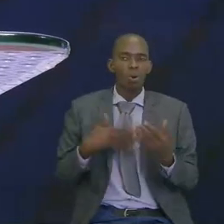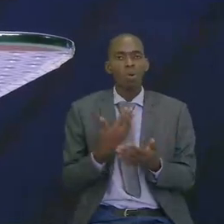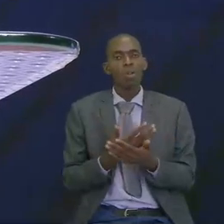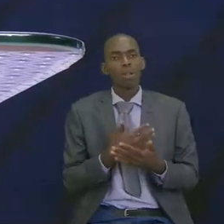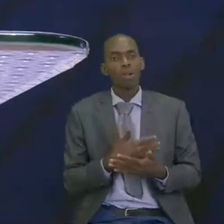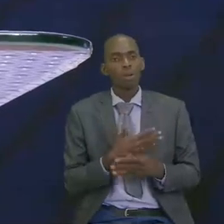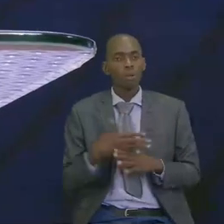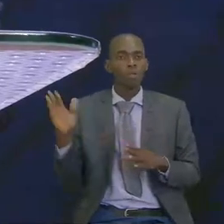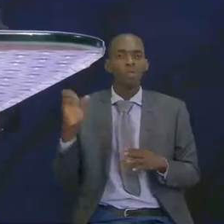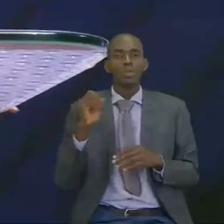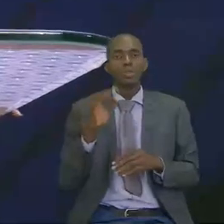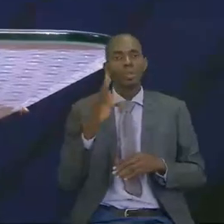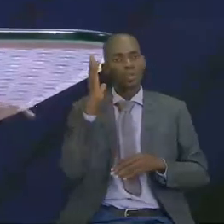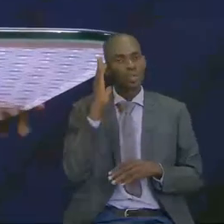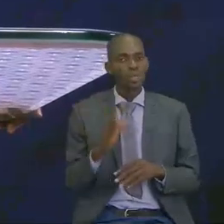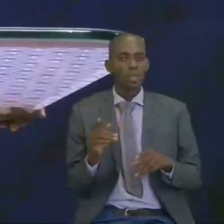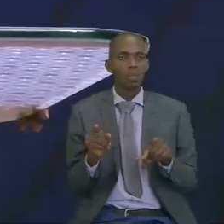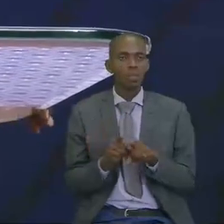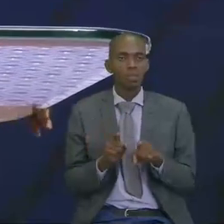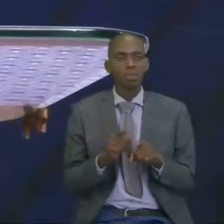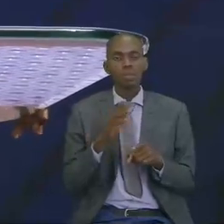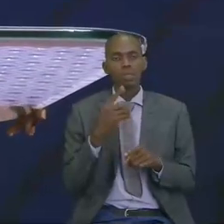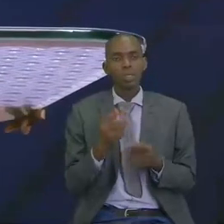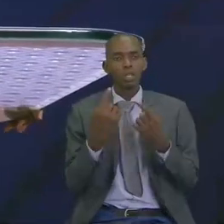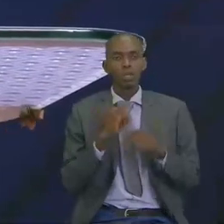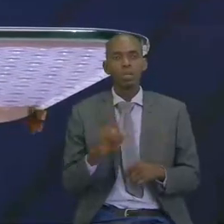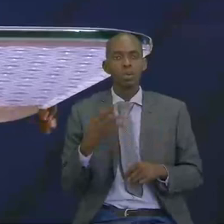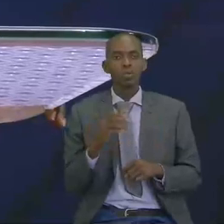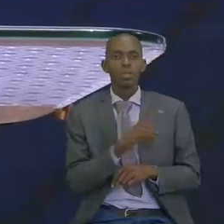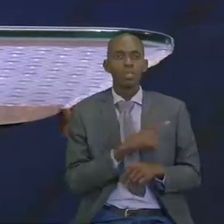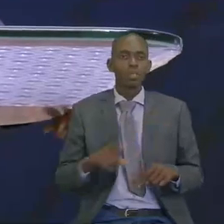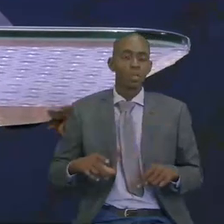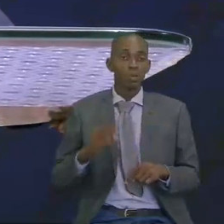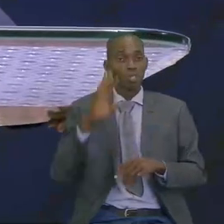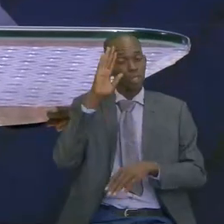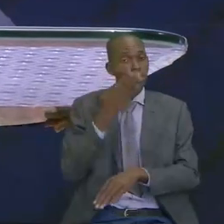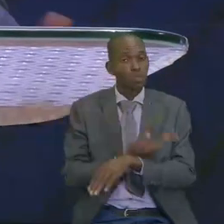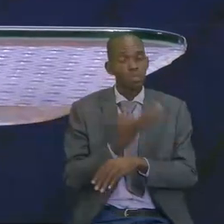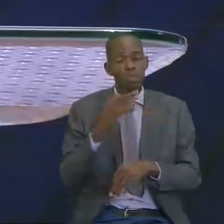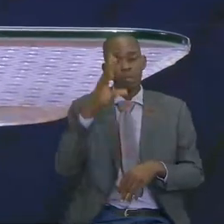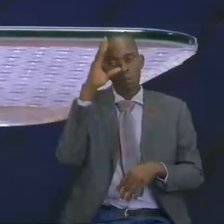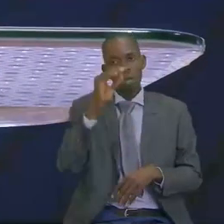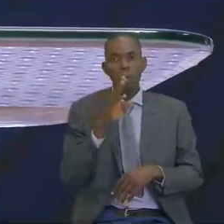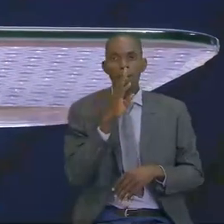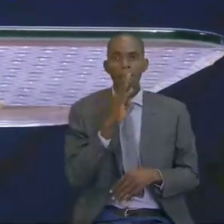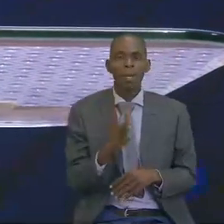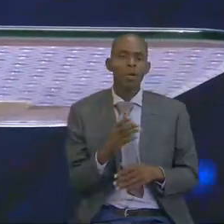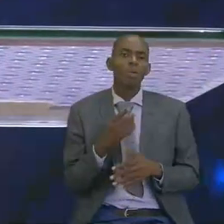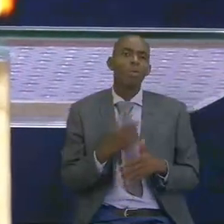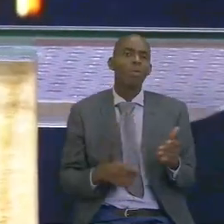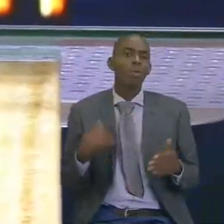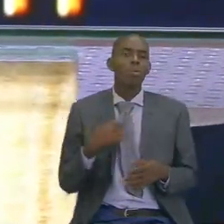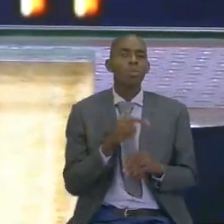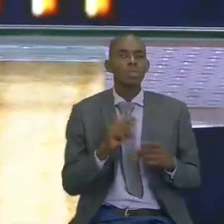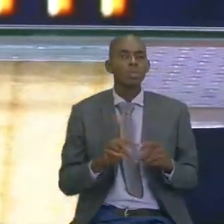les emporta tous. Il en sera de même à l'avènement du Fils de l'homme. Que